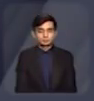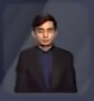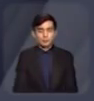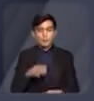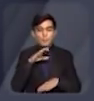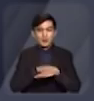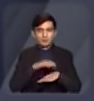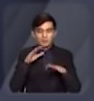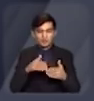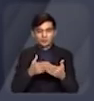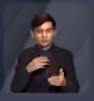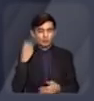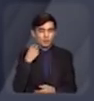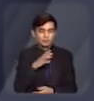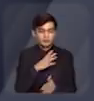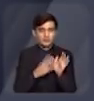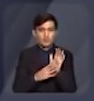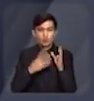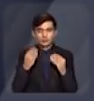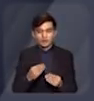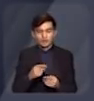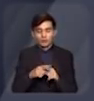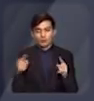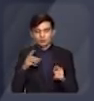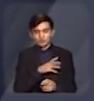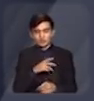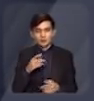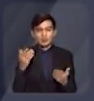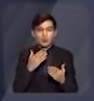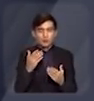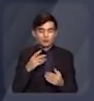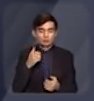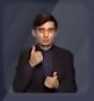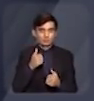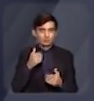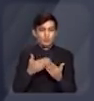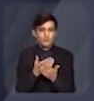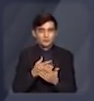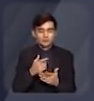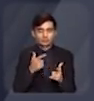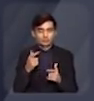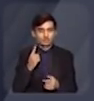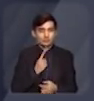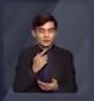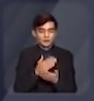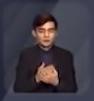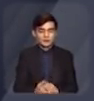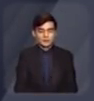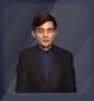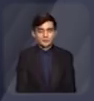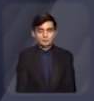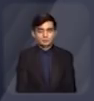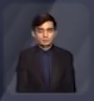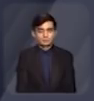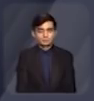Банк алдындағы қарызы 90 күннен асып кеткендерді қандай жақсы жаңалық күтіп тұр? Сондықтан 90 күннен асып жатса,